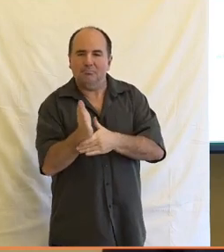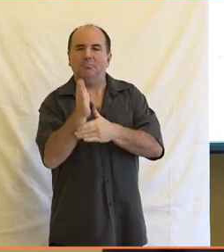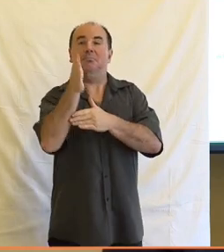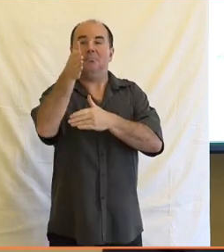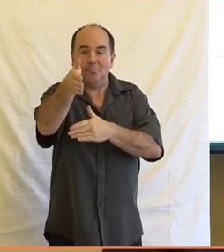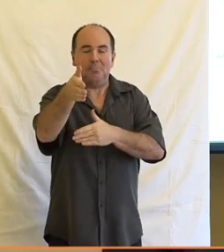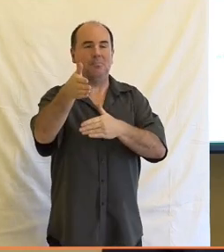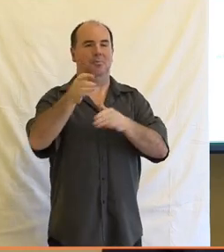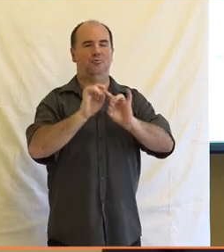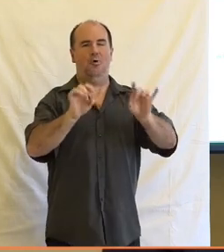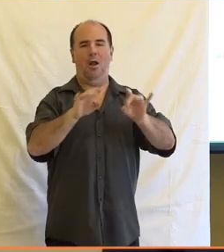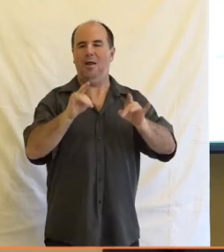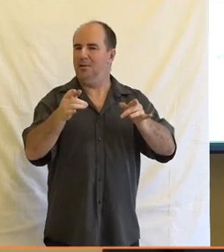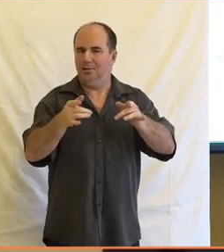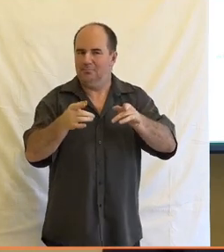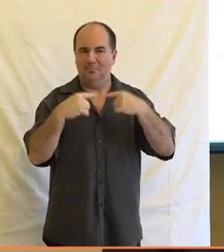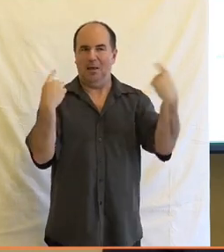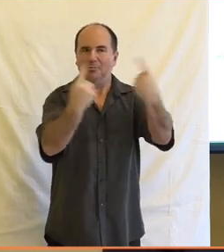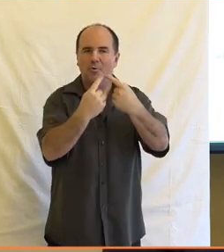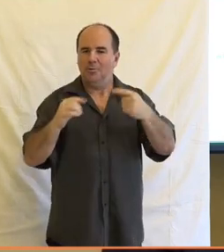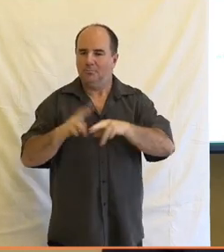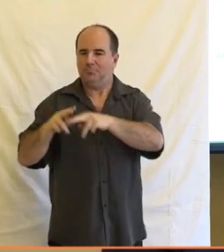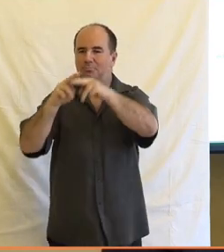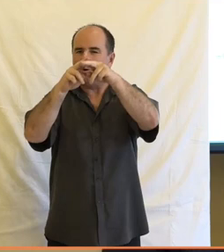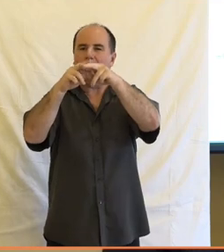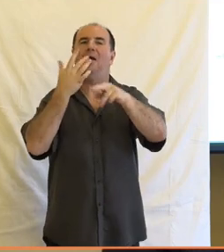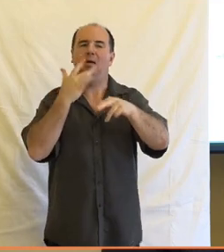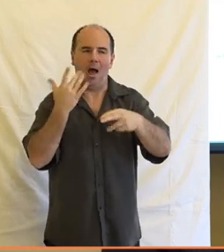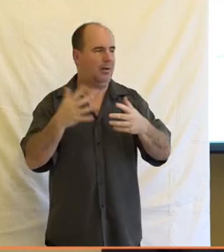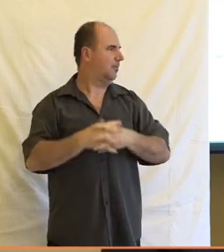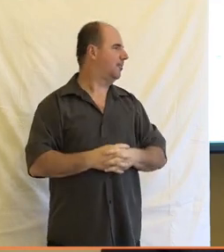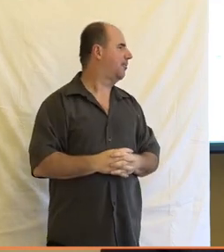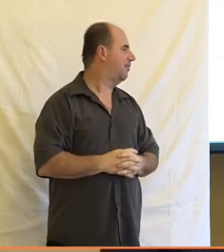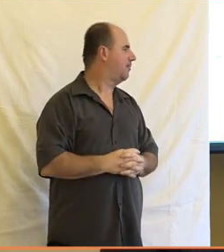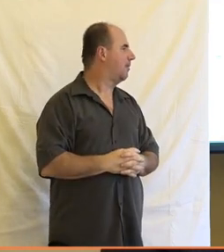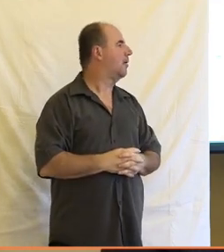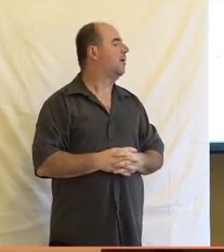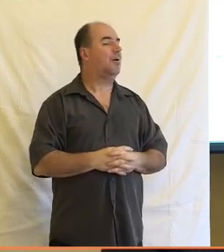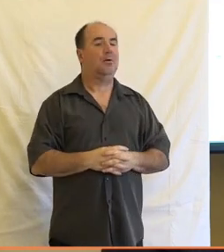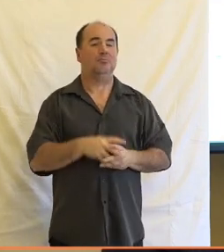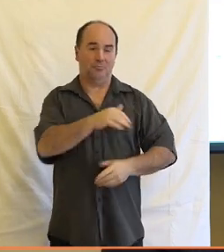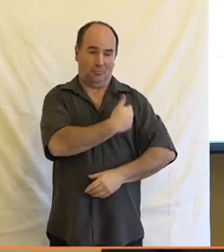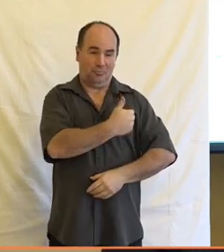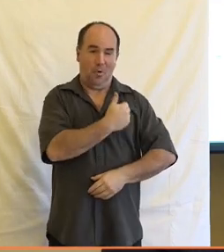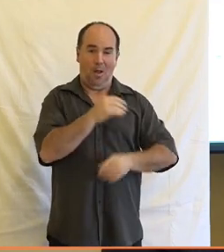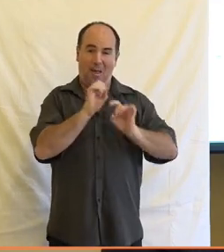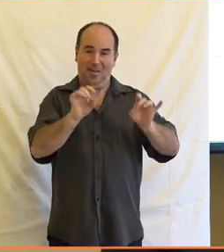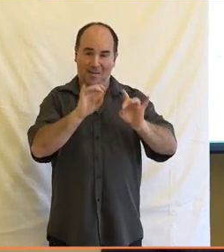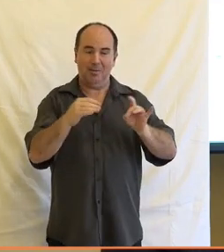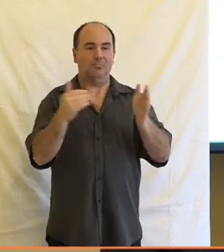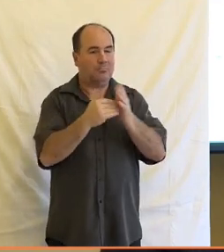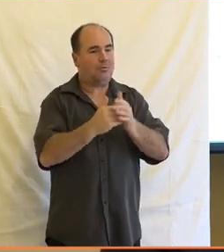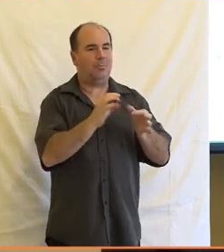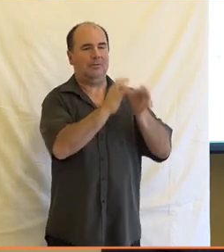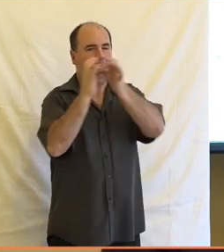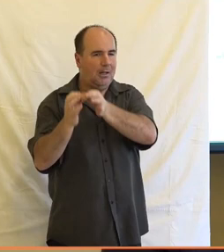to školení. Pokud to bude na celý den, bude nejspíš potřebovat toaletu, bude potřebovat se třeba někde občerstvit, bude ho potom